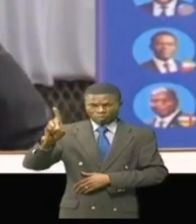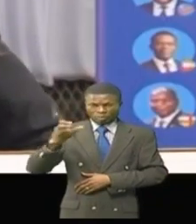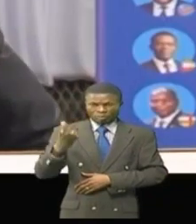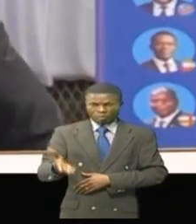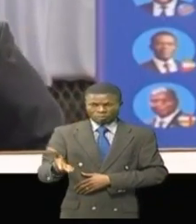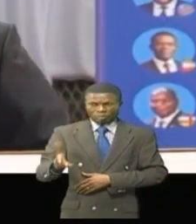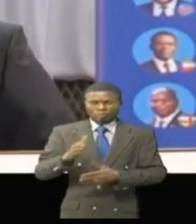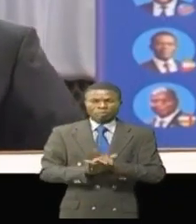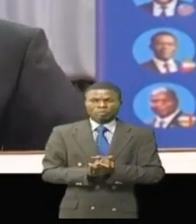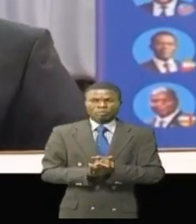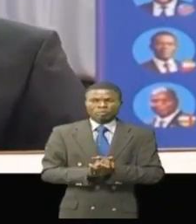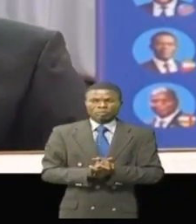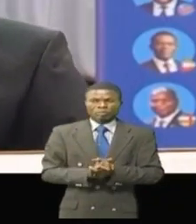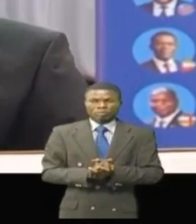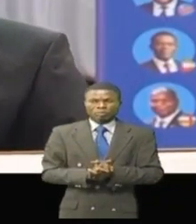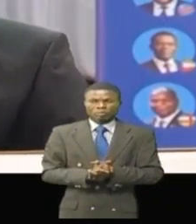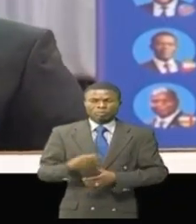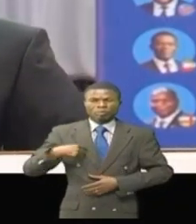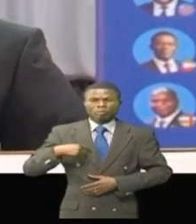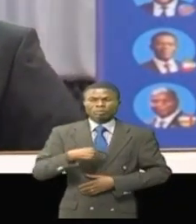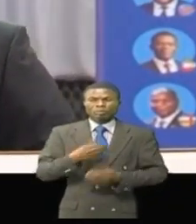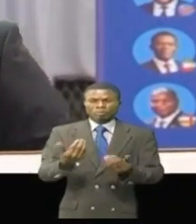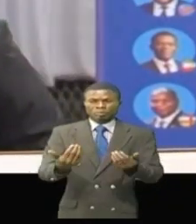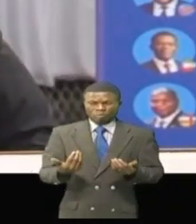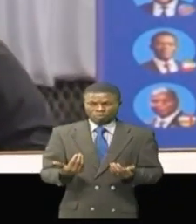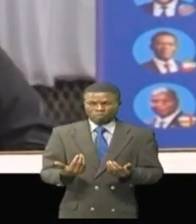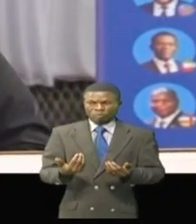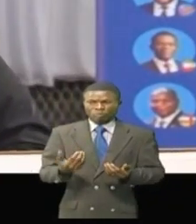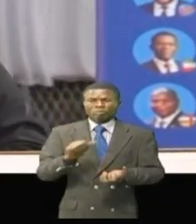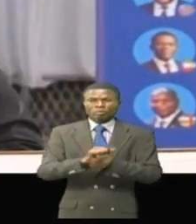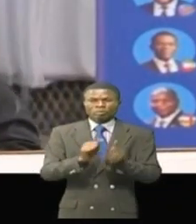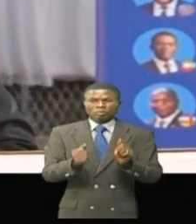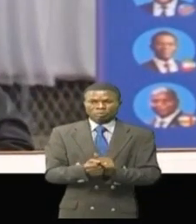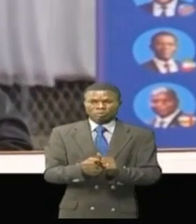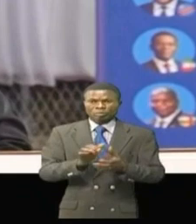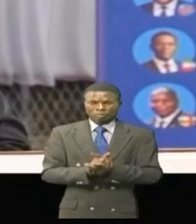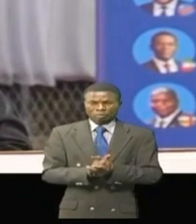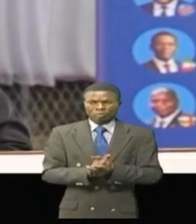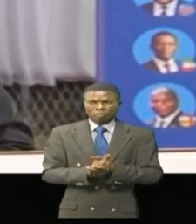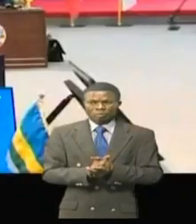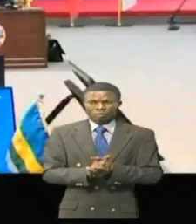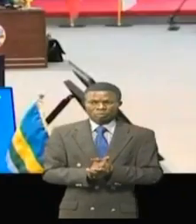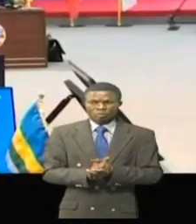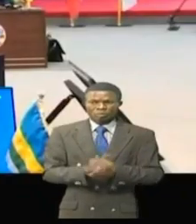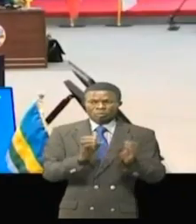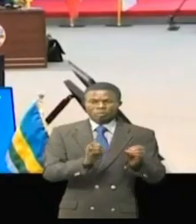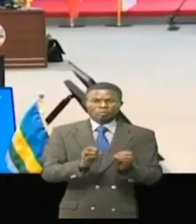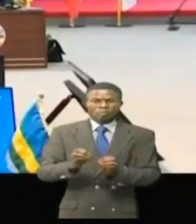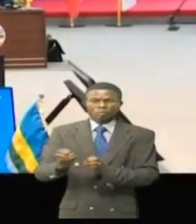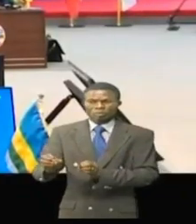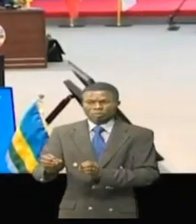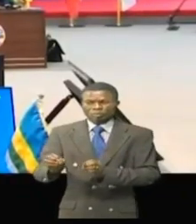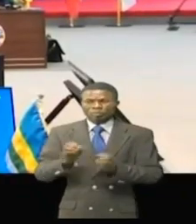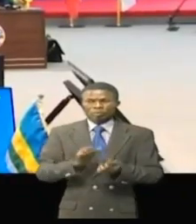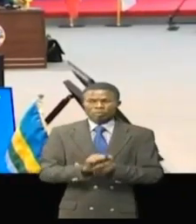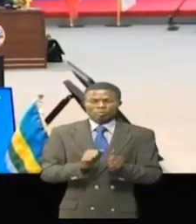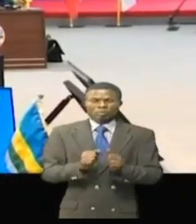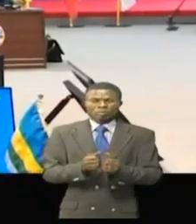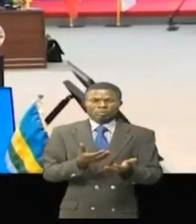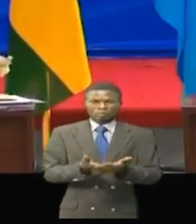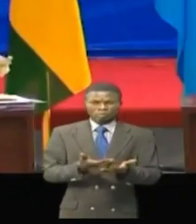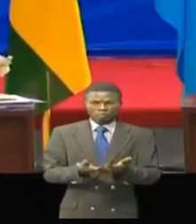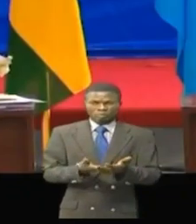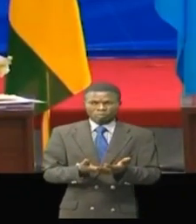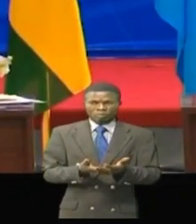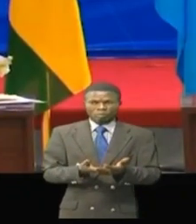La conférence a désigné son Excellence Monsieur Félix-Antoine Tshisekedi Tshilombo, président